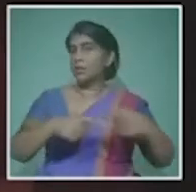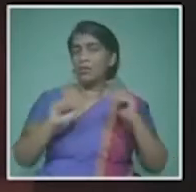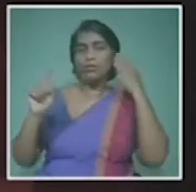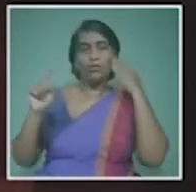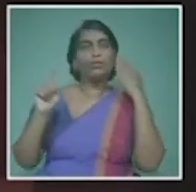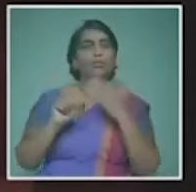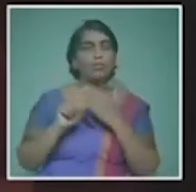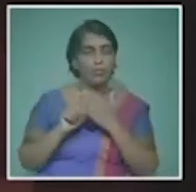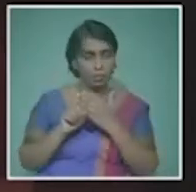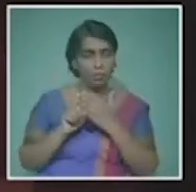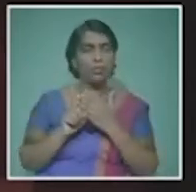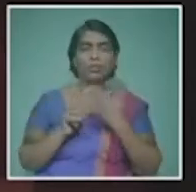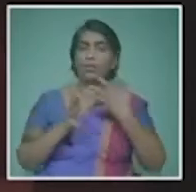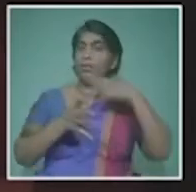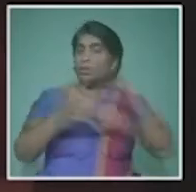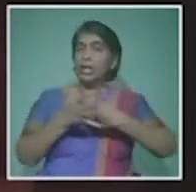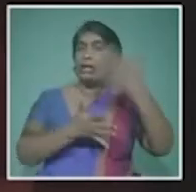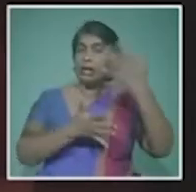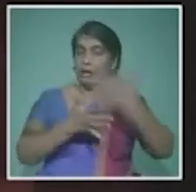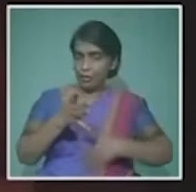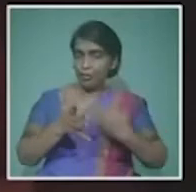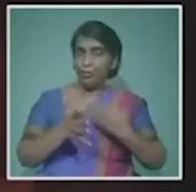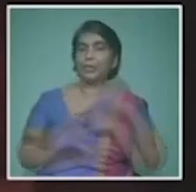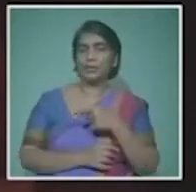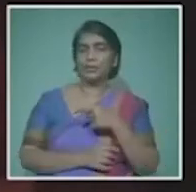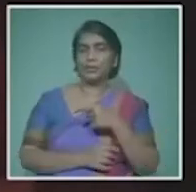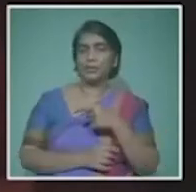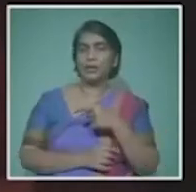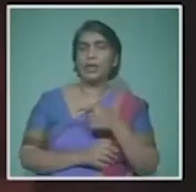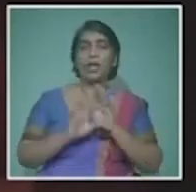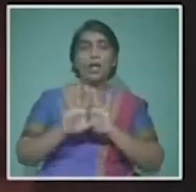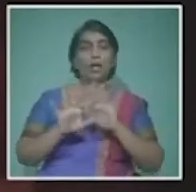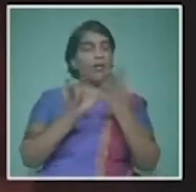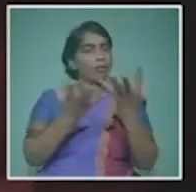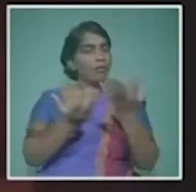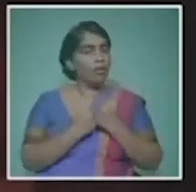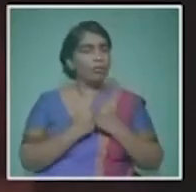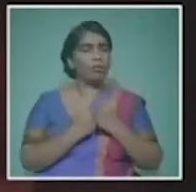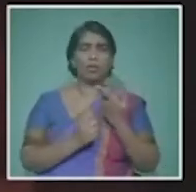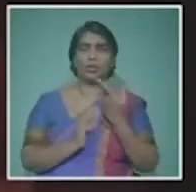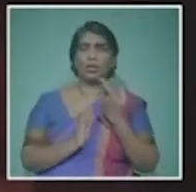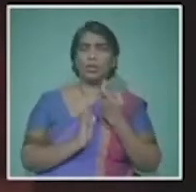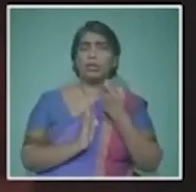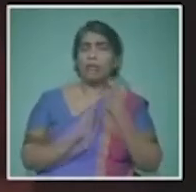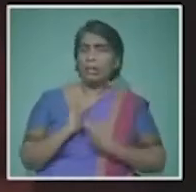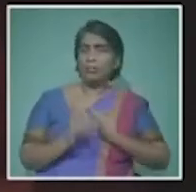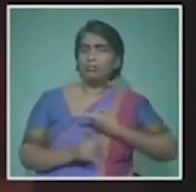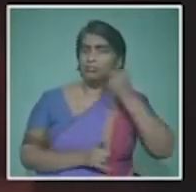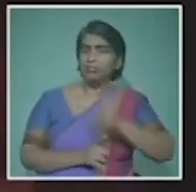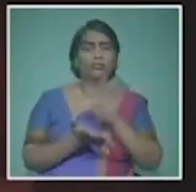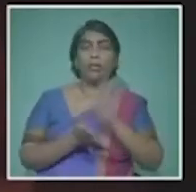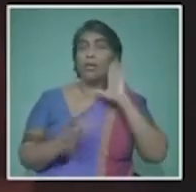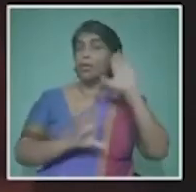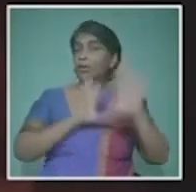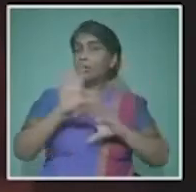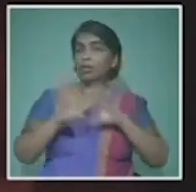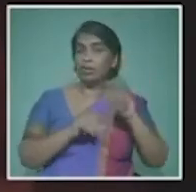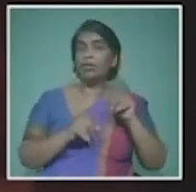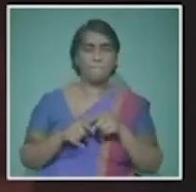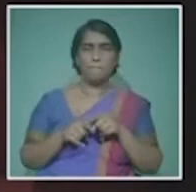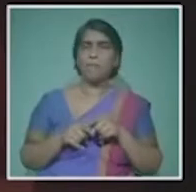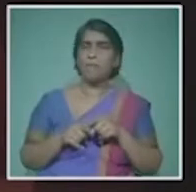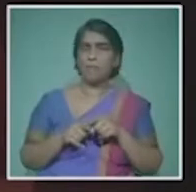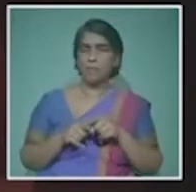පිළිබඳව සවිස්තර වාර්තාවක් විශේෂයෙන්ම ලබාගෙන ඇති දඬ විනිශ්චයන් සම්බන්ධව තොරතුරු මෙම